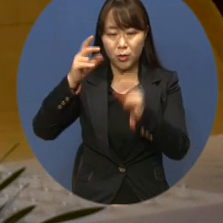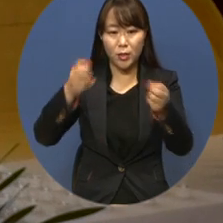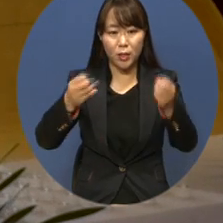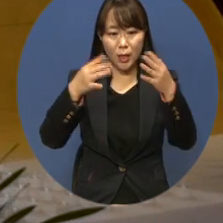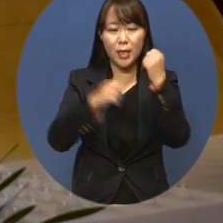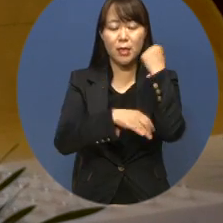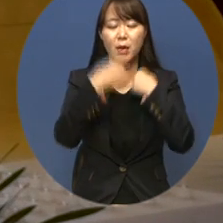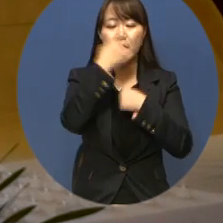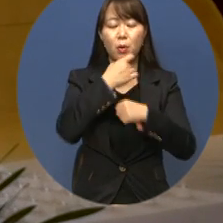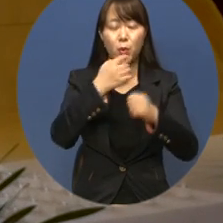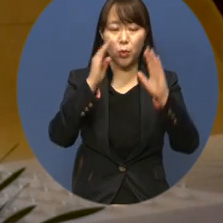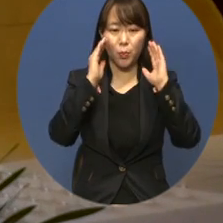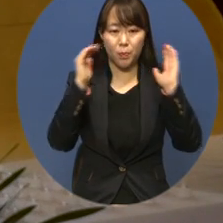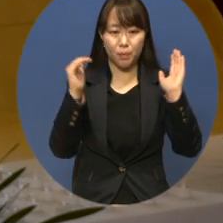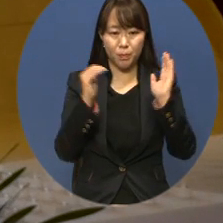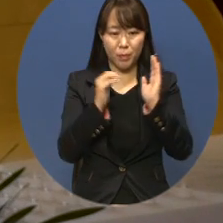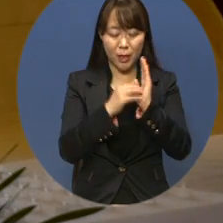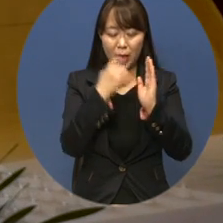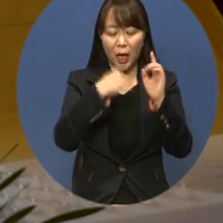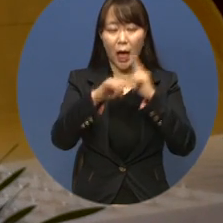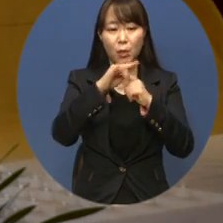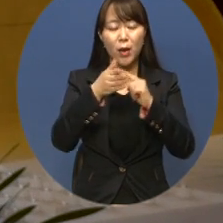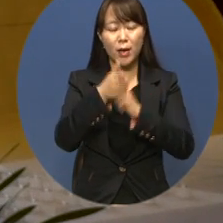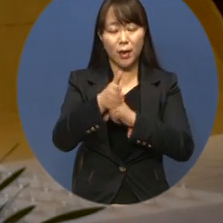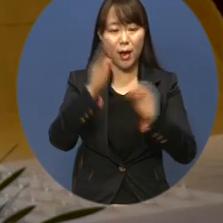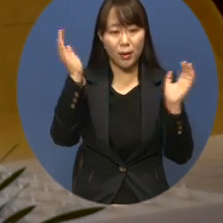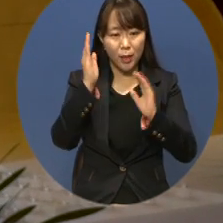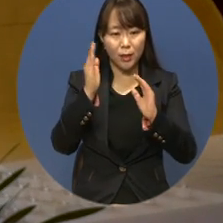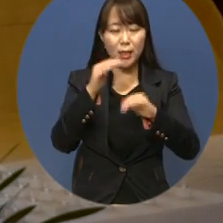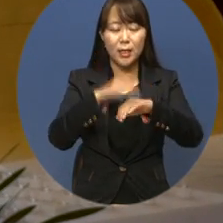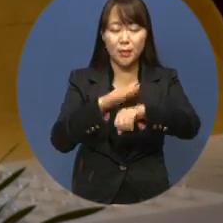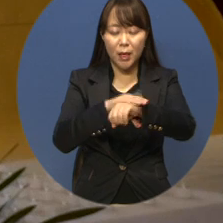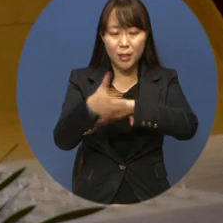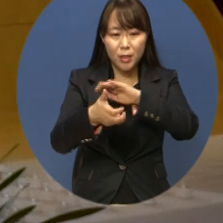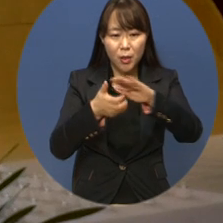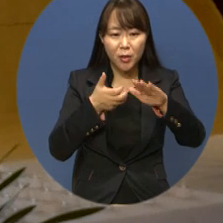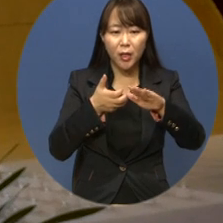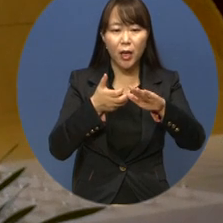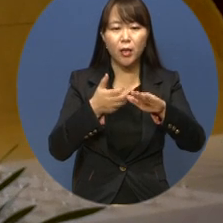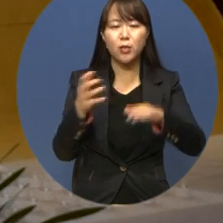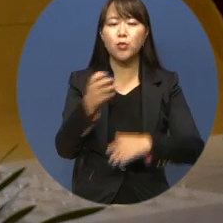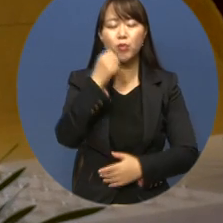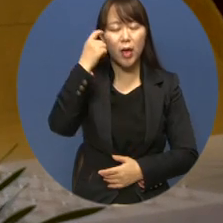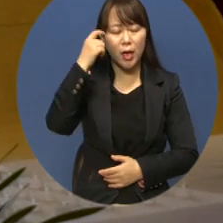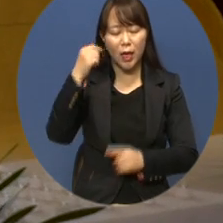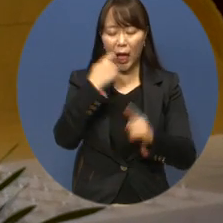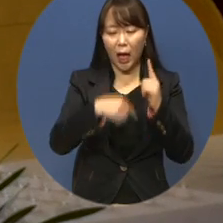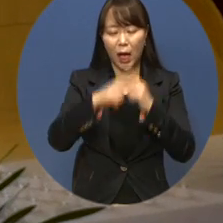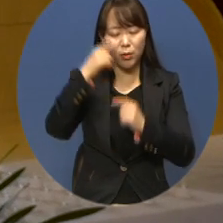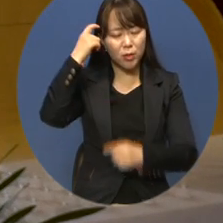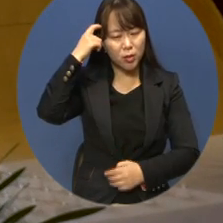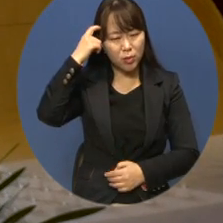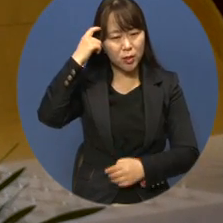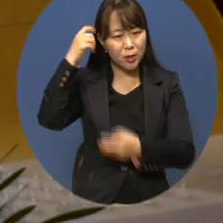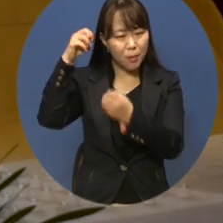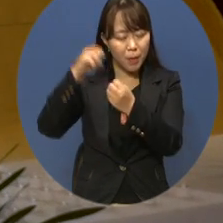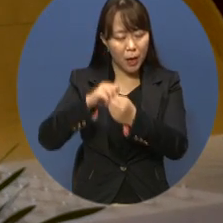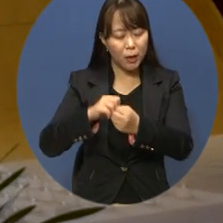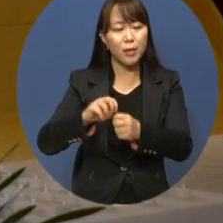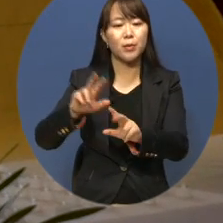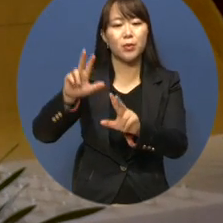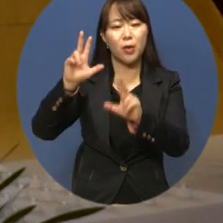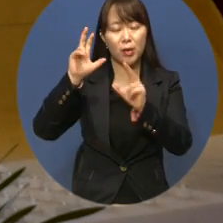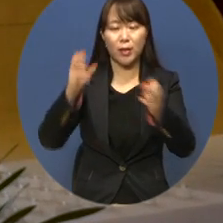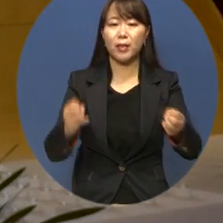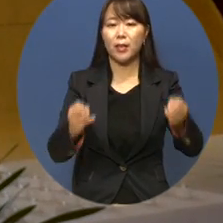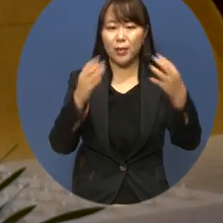교육을 마친 간호학과 학생들이 임상 실습을 하기 전 나이팅게일의 숭고한 간호 정신을 이어받을 것을 서약하는